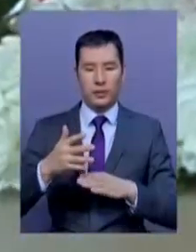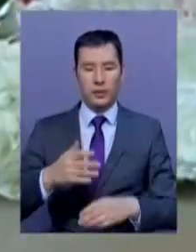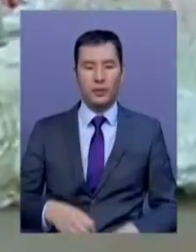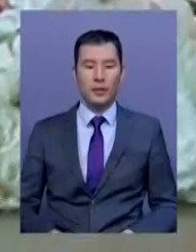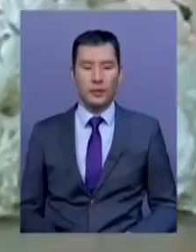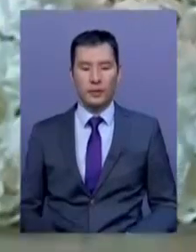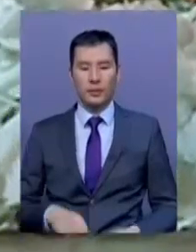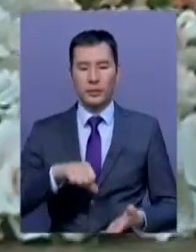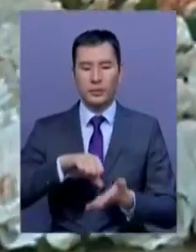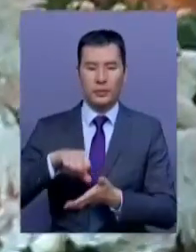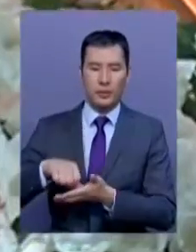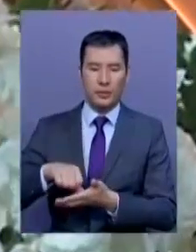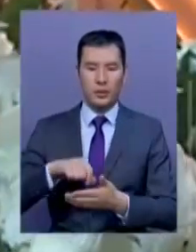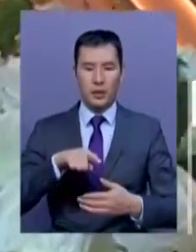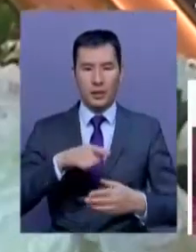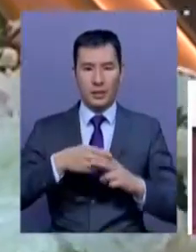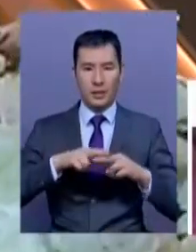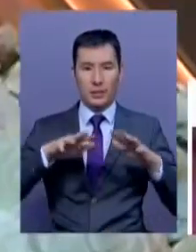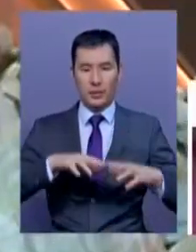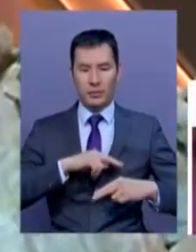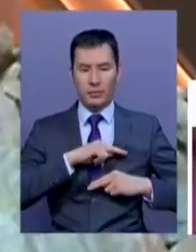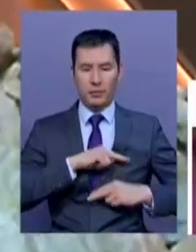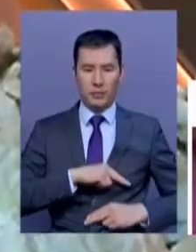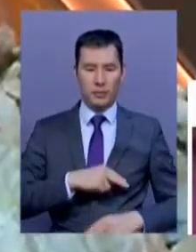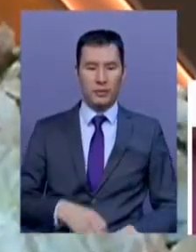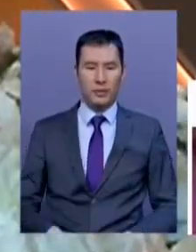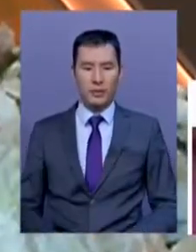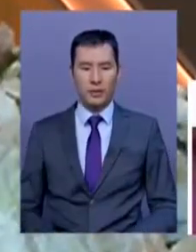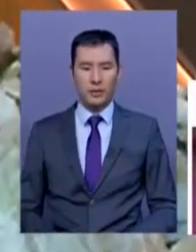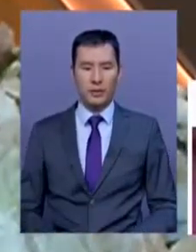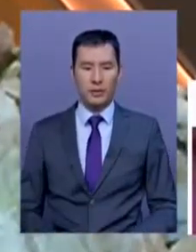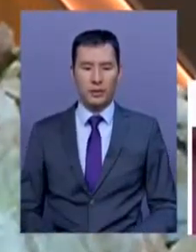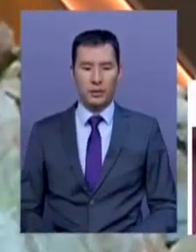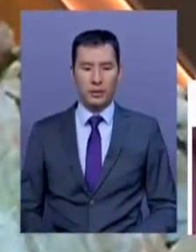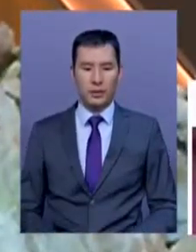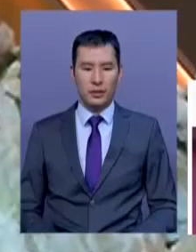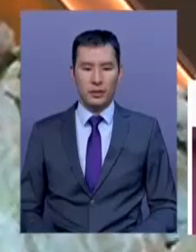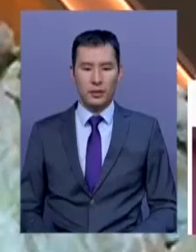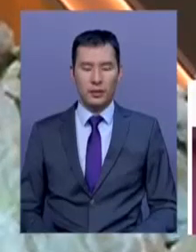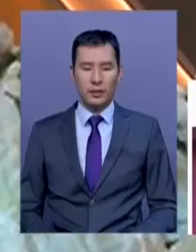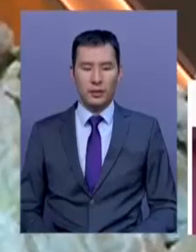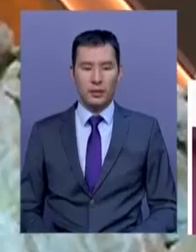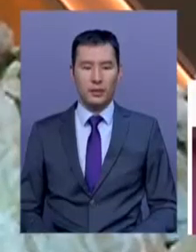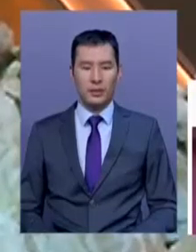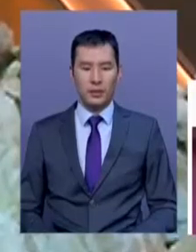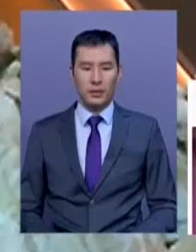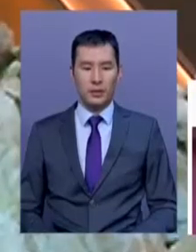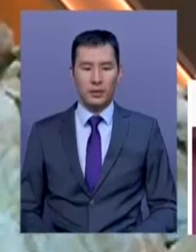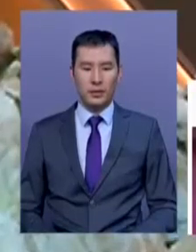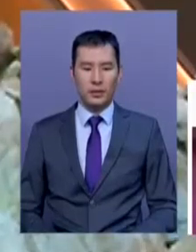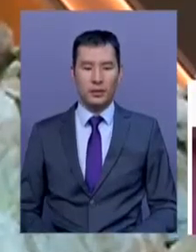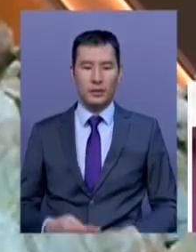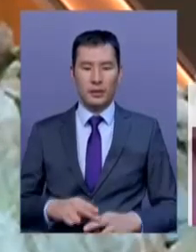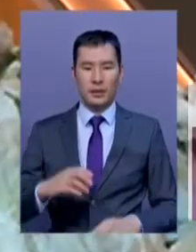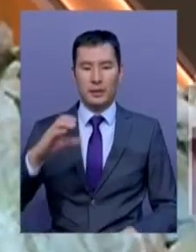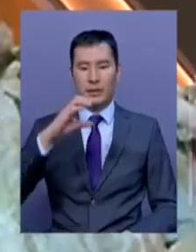атқарып жатқан еңбегі орасан. Әзірге бар қызықты мәліметтер құпия болып қалсын. Бағдарлама эфирге 40 айынан